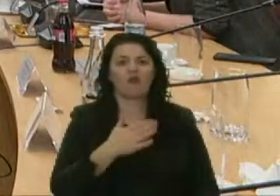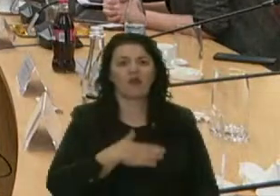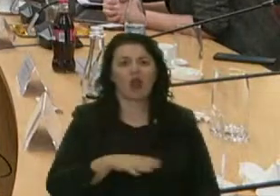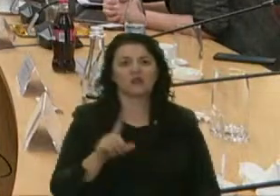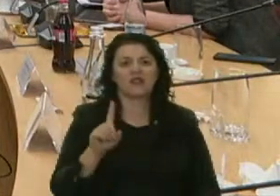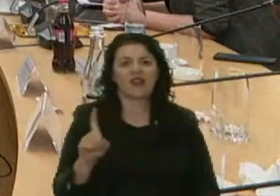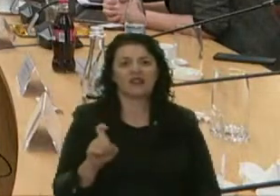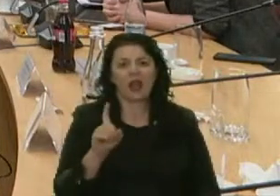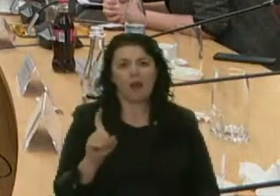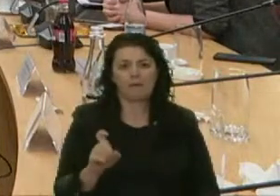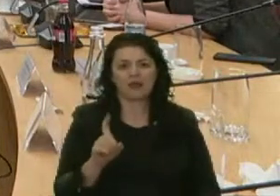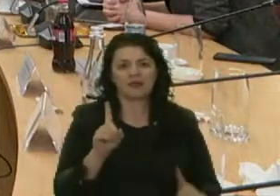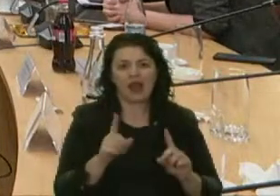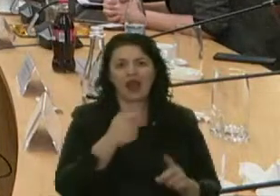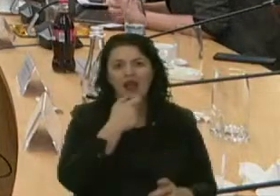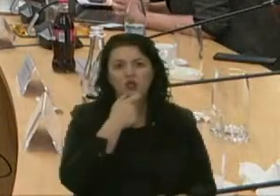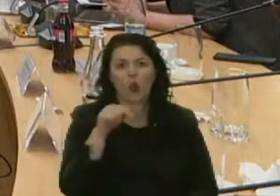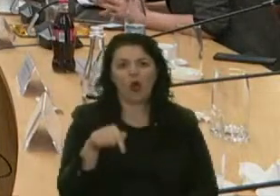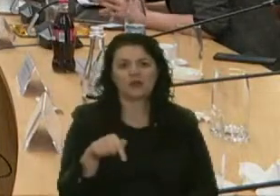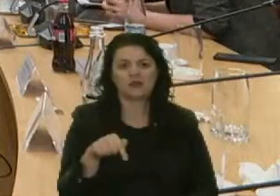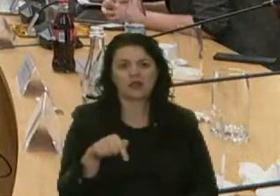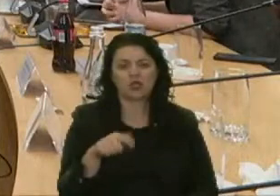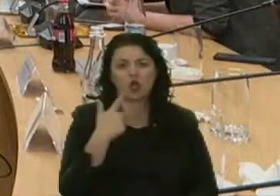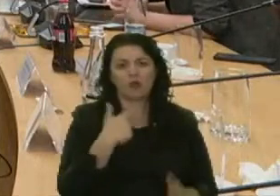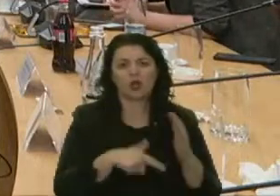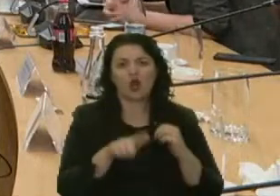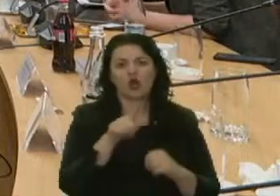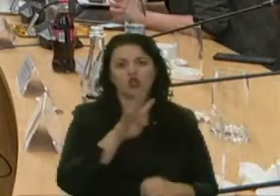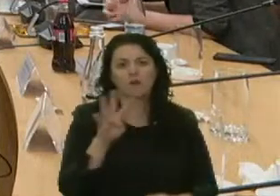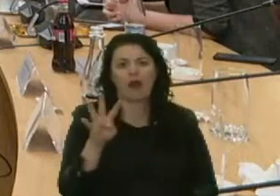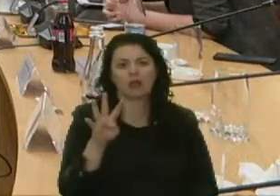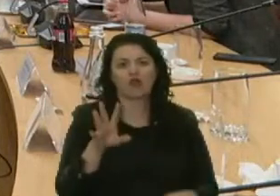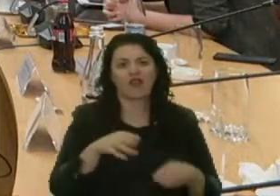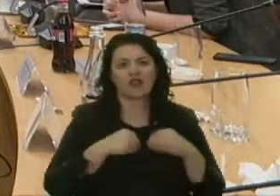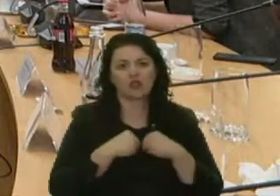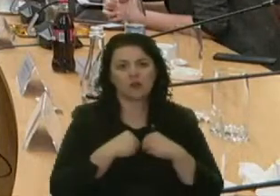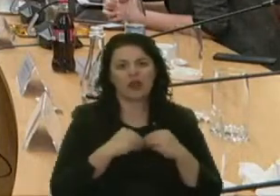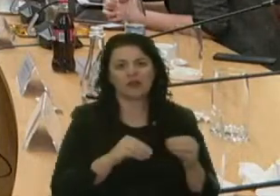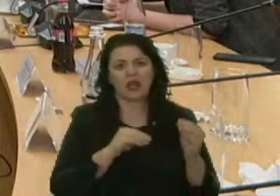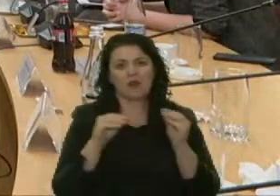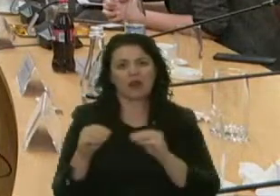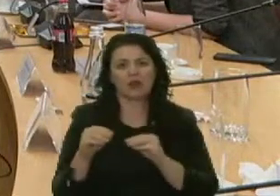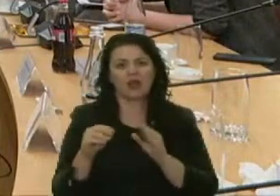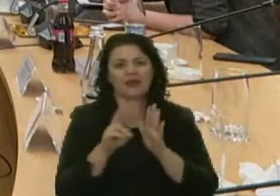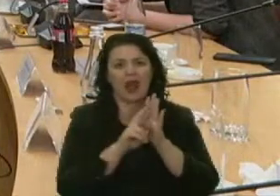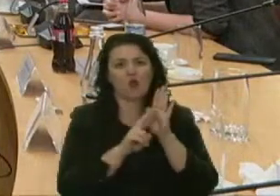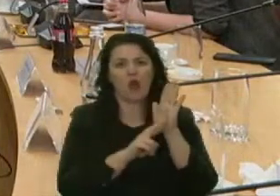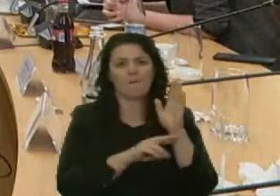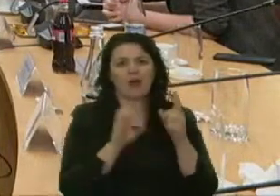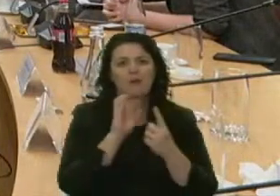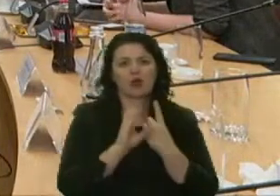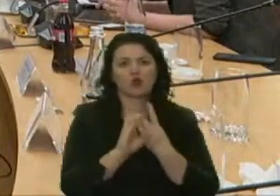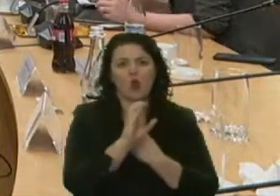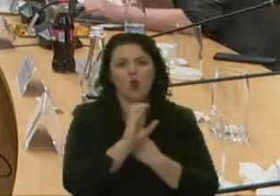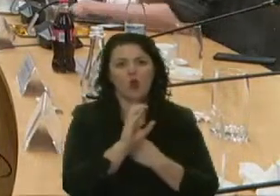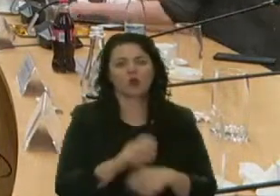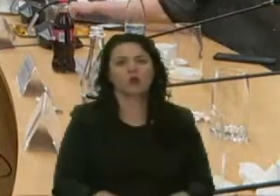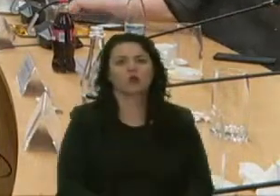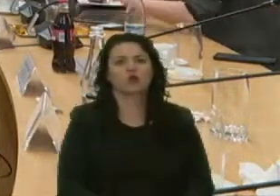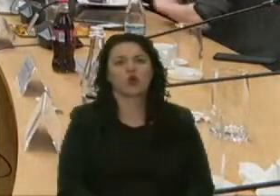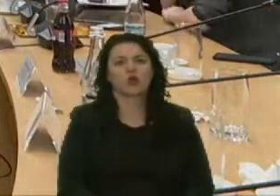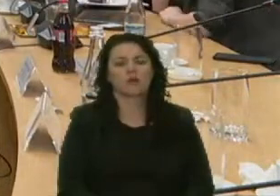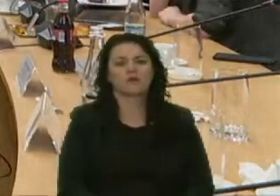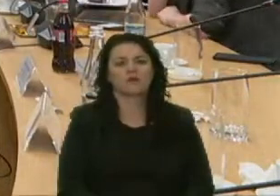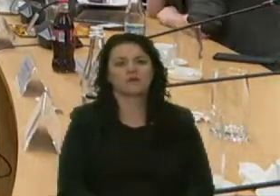întreb dacă anul ăsta 2024 v ați umat sau nu trecerea pe un nou regulament pentru cultură Mulțumesc